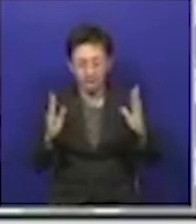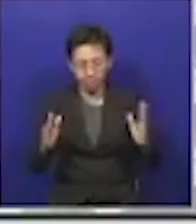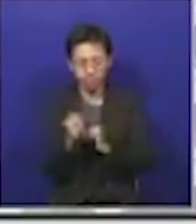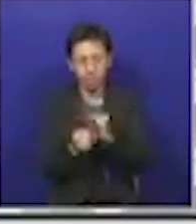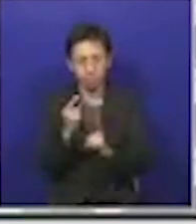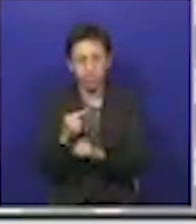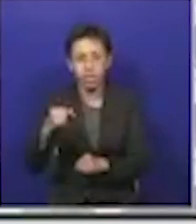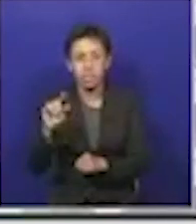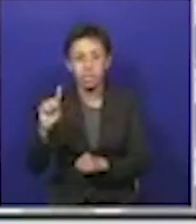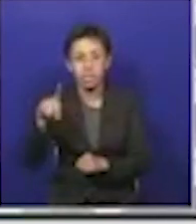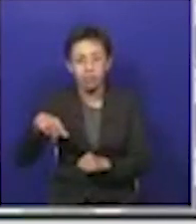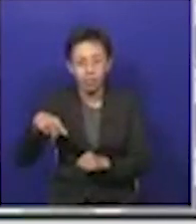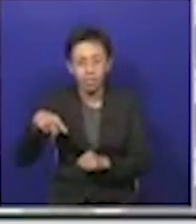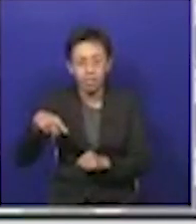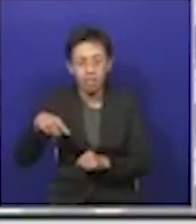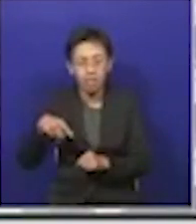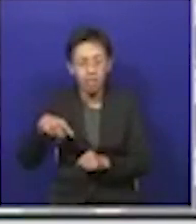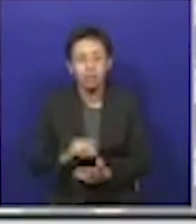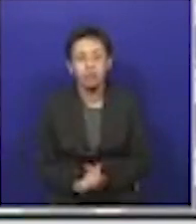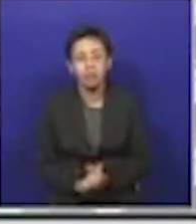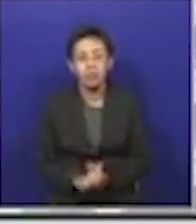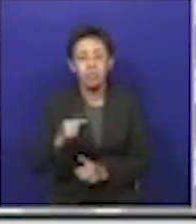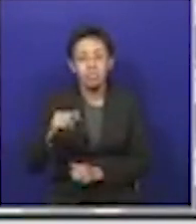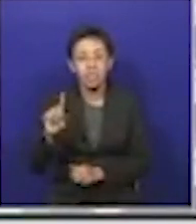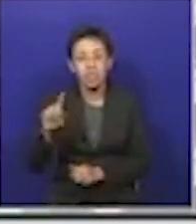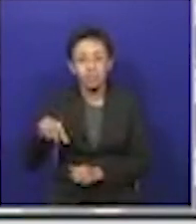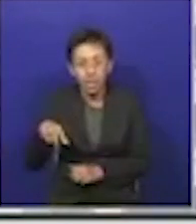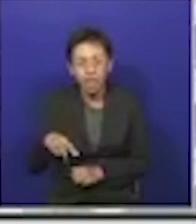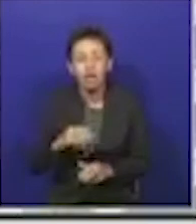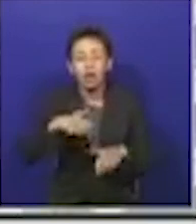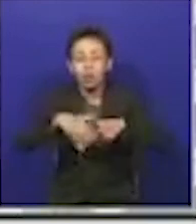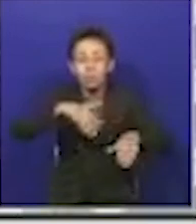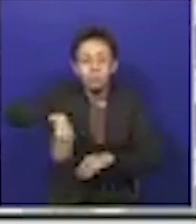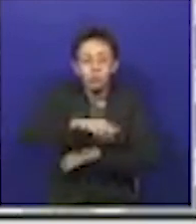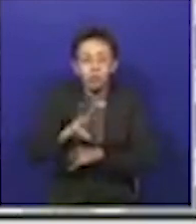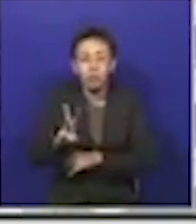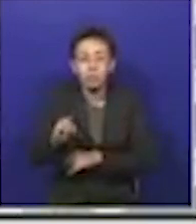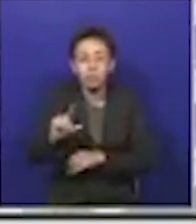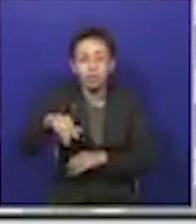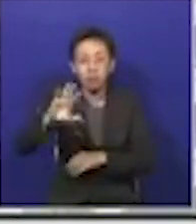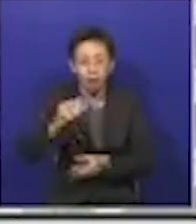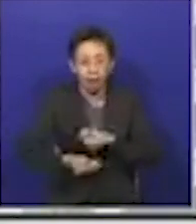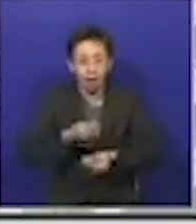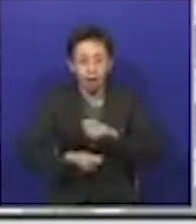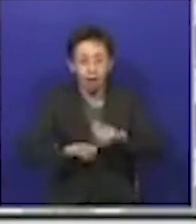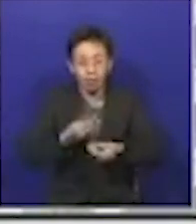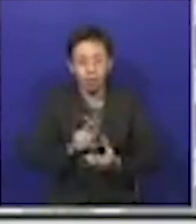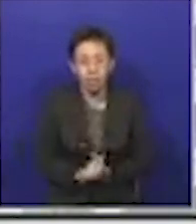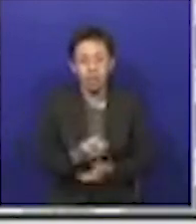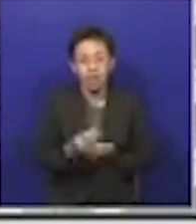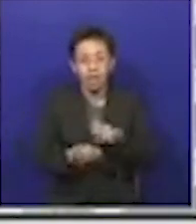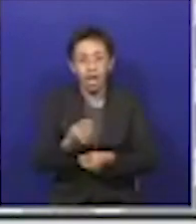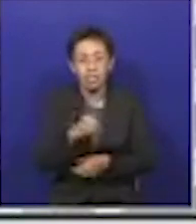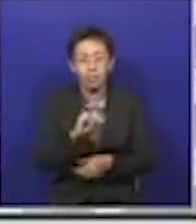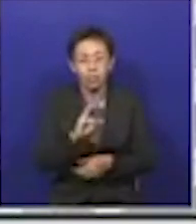หรือรายได้มวลรวมประชาชาติพูดง่ายๆ60กว่าล้านคนเนี่ยค้าขายกันอยู่ที่16